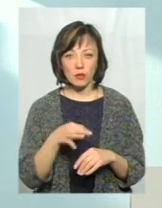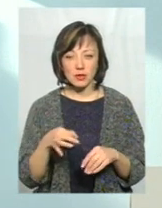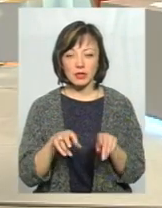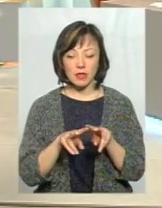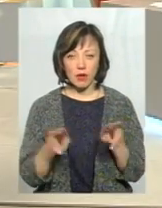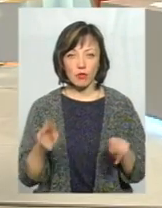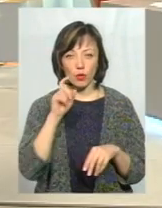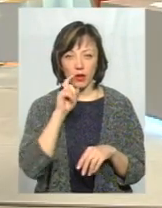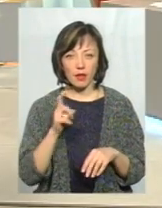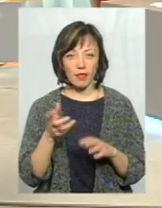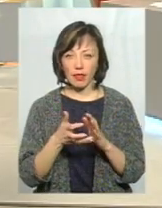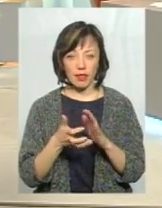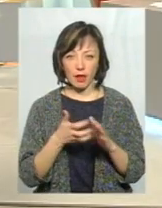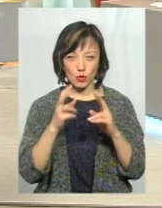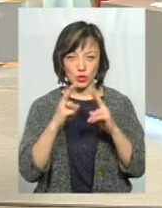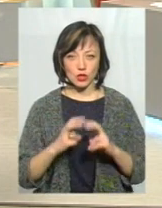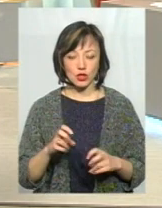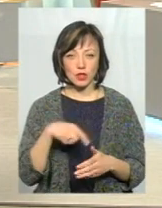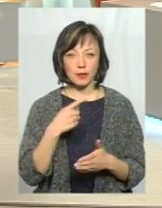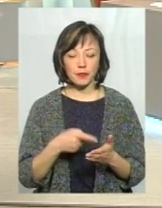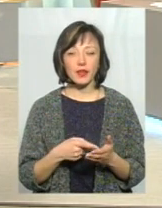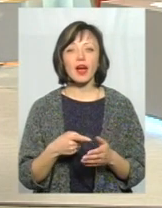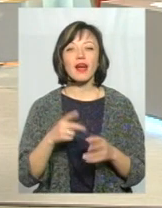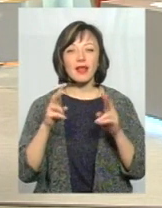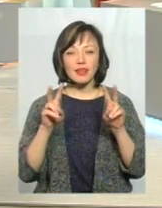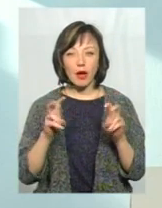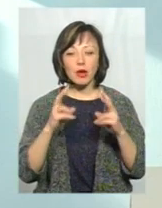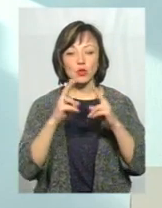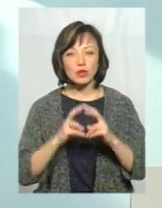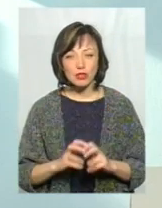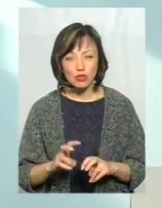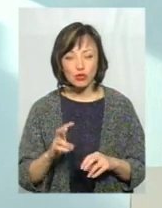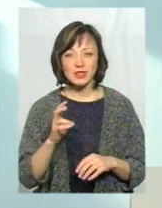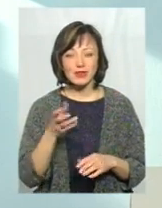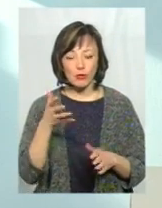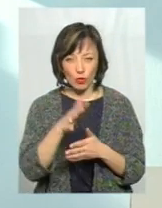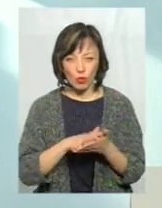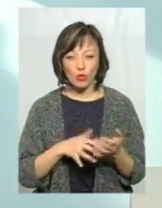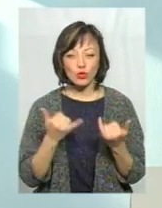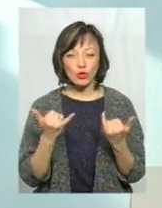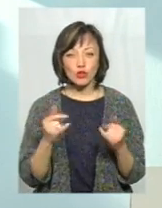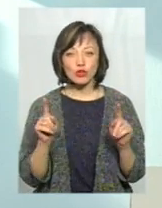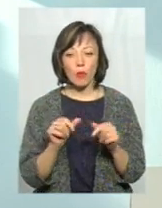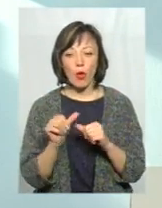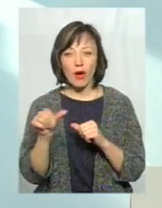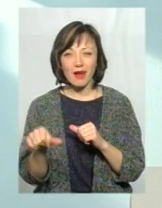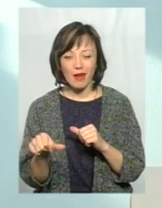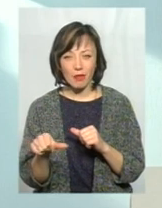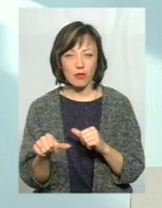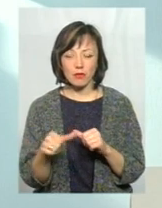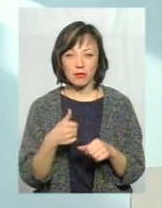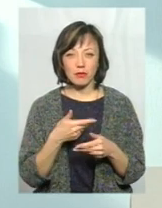і в Україні, не досліджена? Вона досліджується, але на сьогодні, щоб її окремо виділяти,